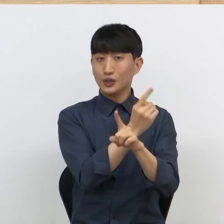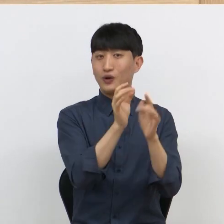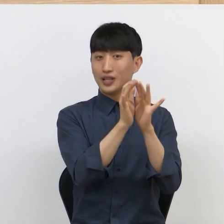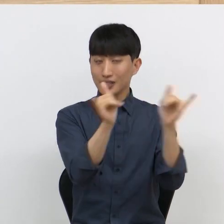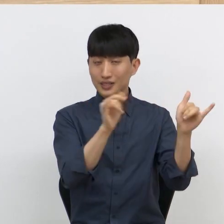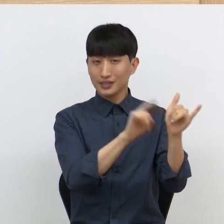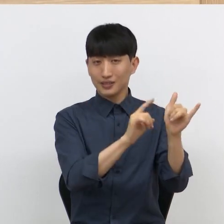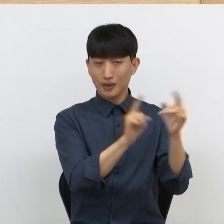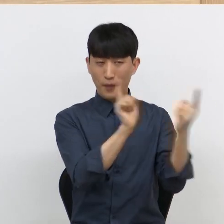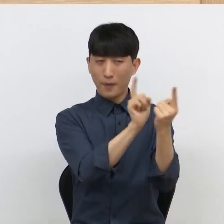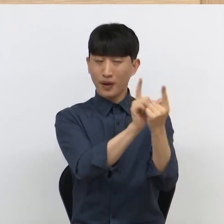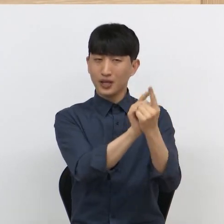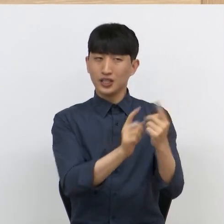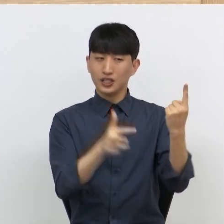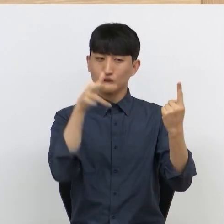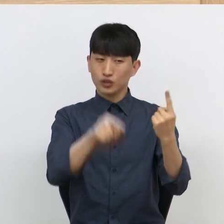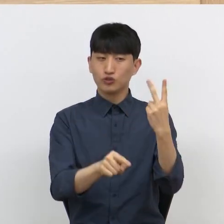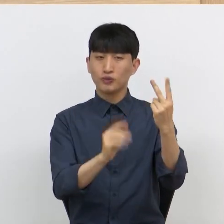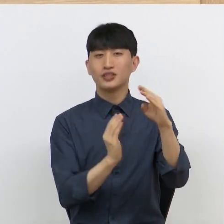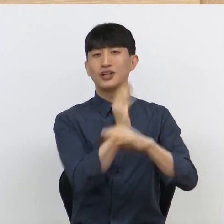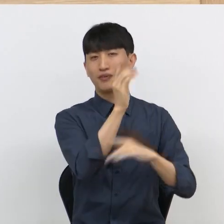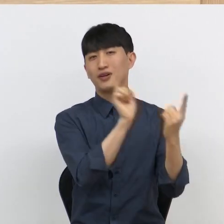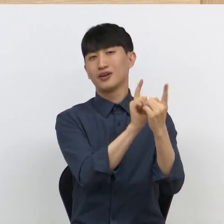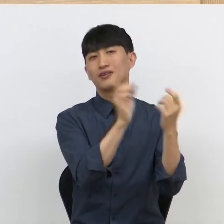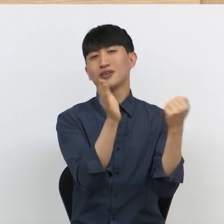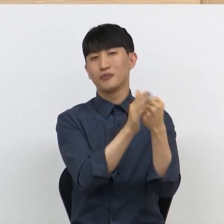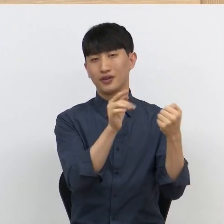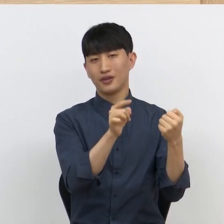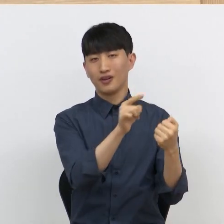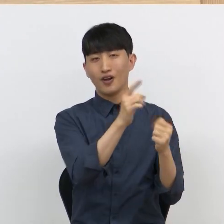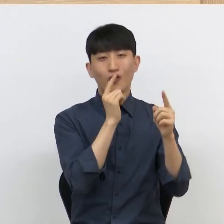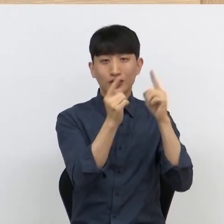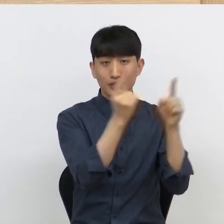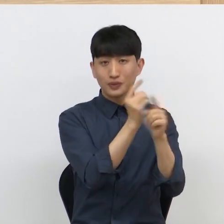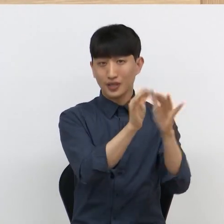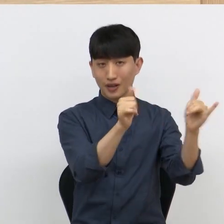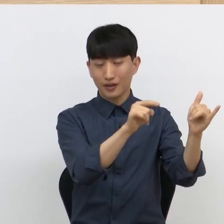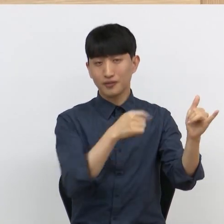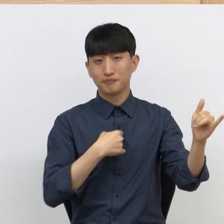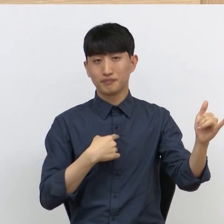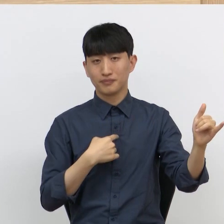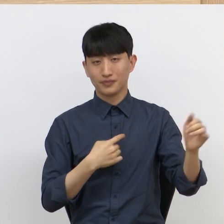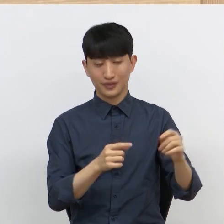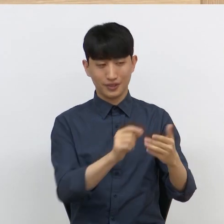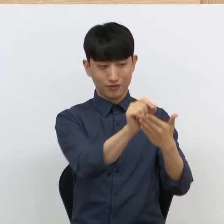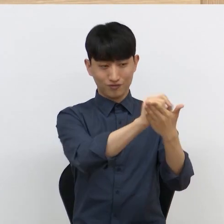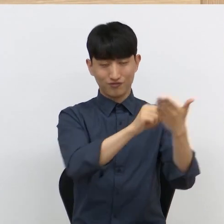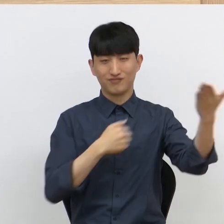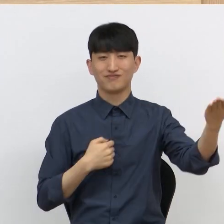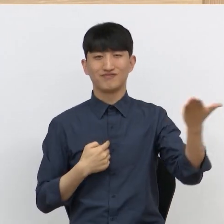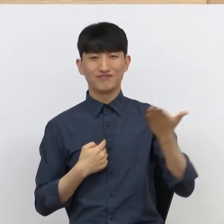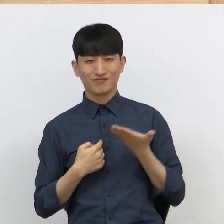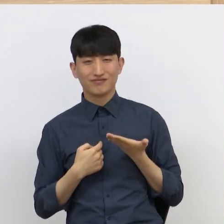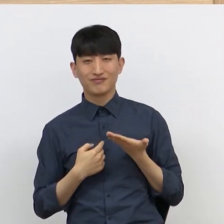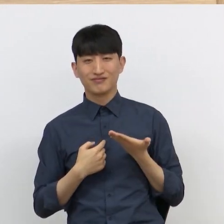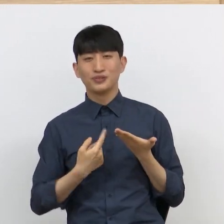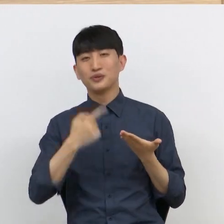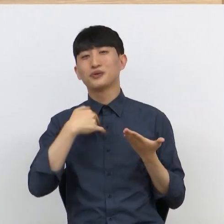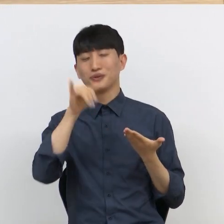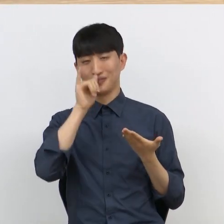보게 되잖아요. 그러니까 언어치료사들이 저에게 이런 식으로 또 메모지를 보내온 경우도